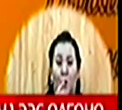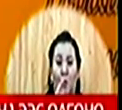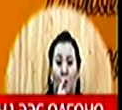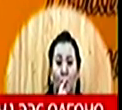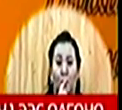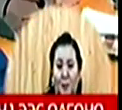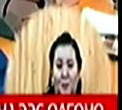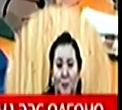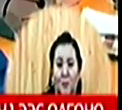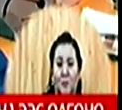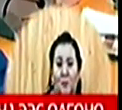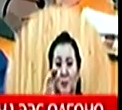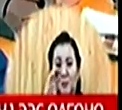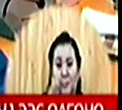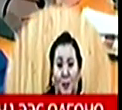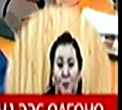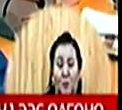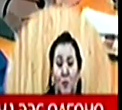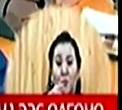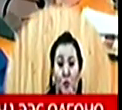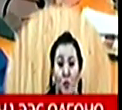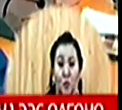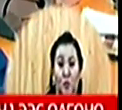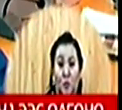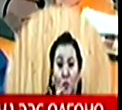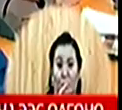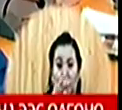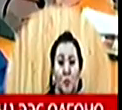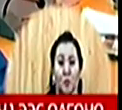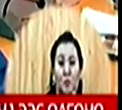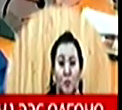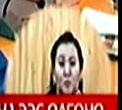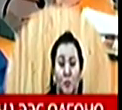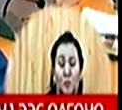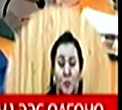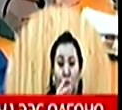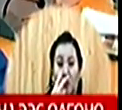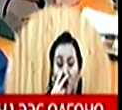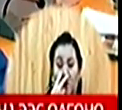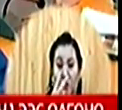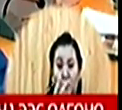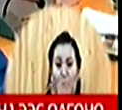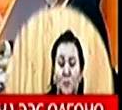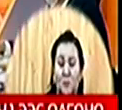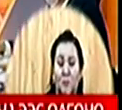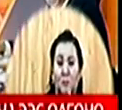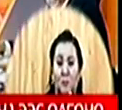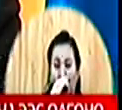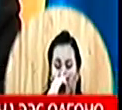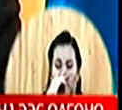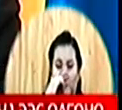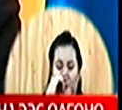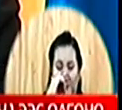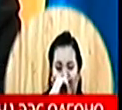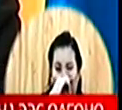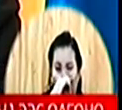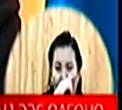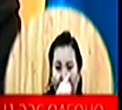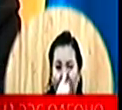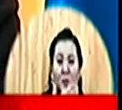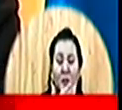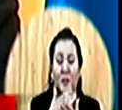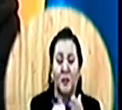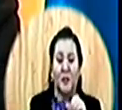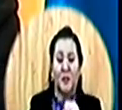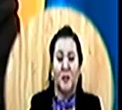зөвлөлөөс гаргасан. Энэхүү ногдол ашигаа 5-р сарын 1-ээс эхлэн иргэдэд олох гээд болжээ. Ногдол ашигыг иргэд аж ахуй